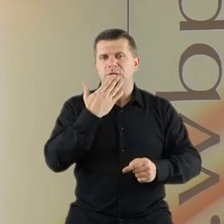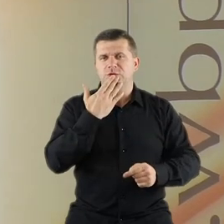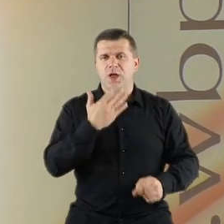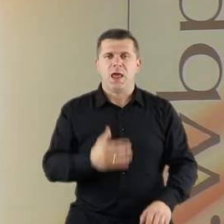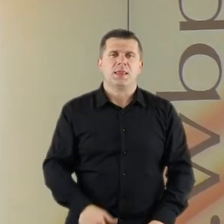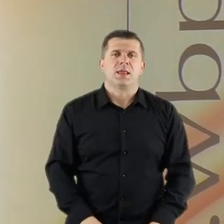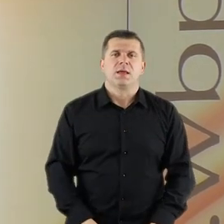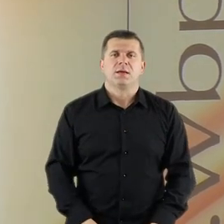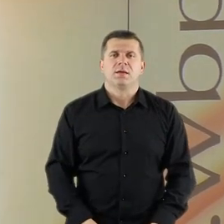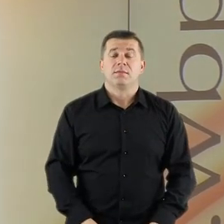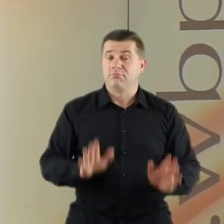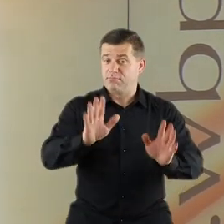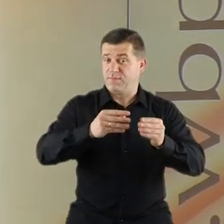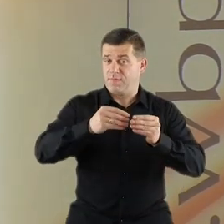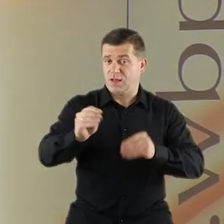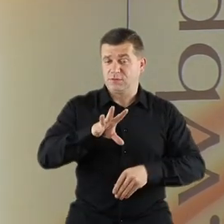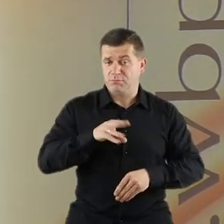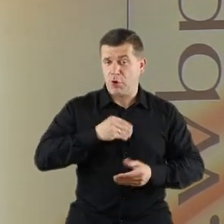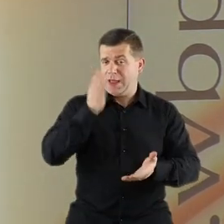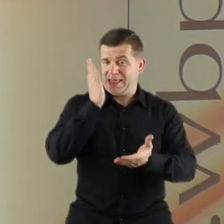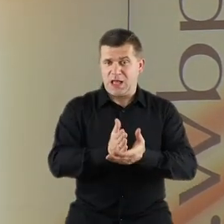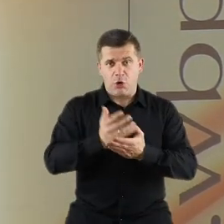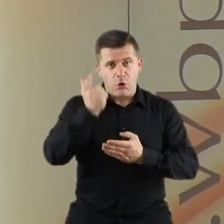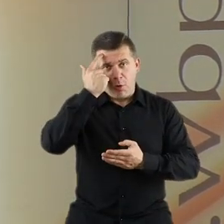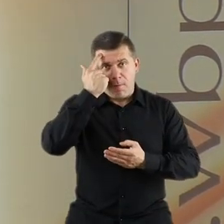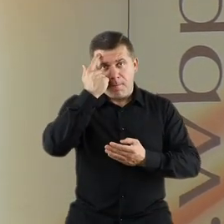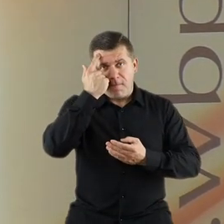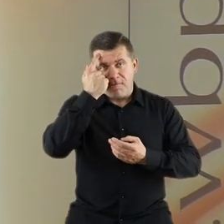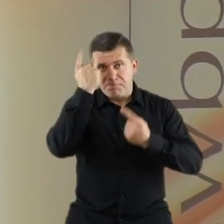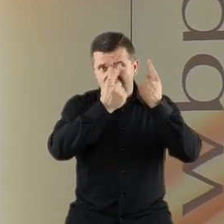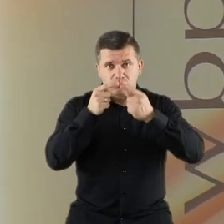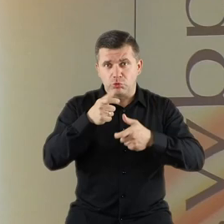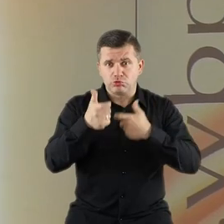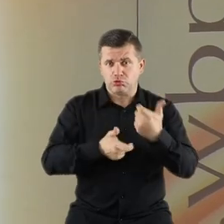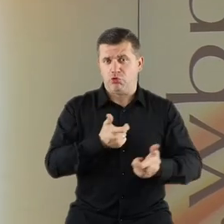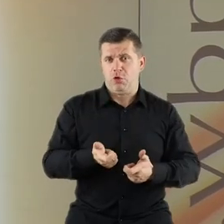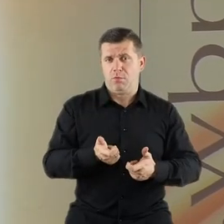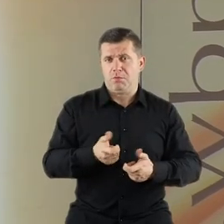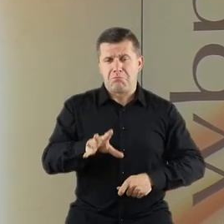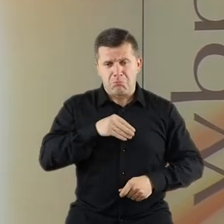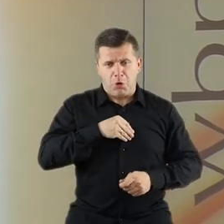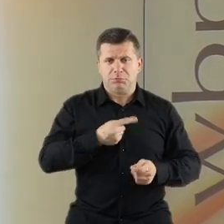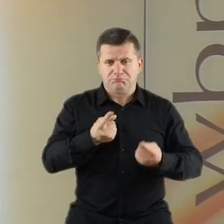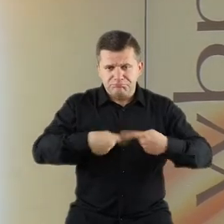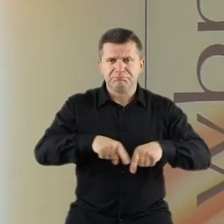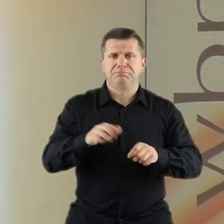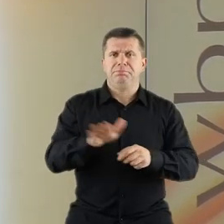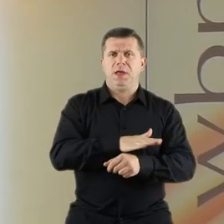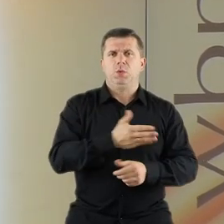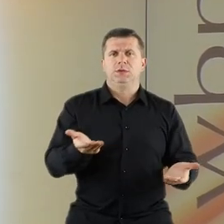godzinę b&co więcej można tylko w chwili to zrobić i też może się